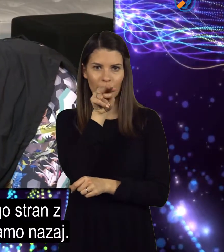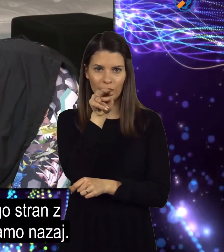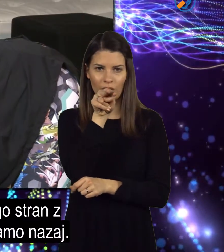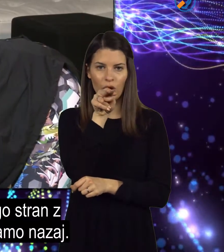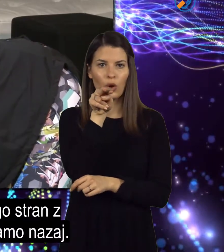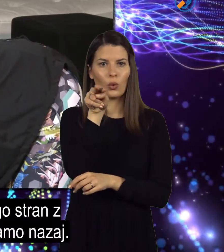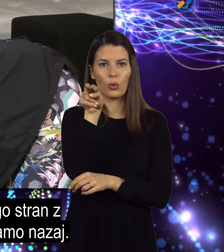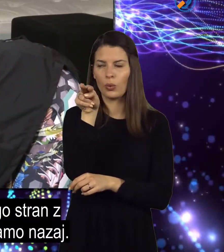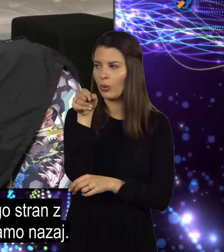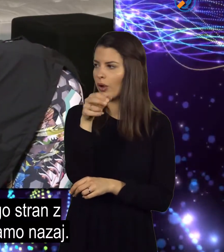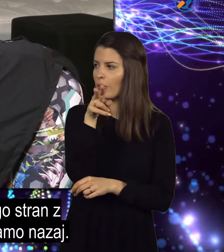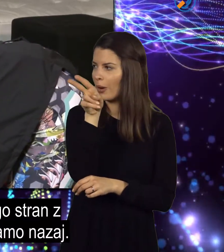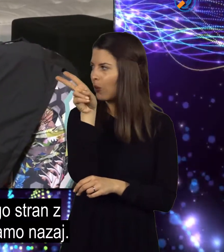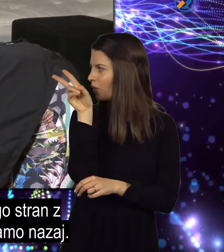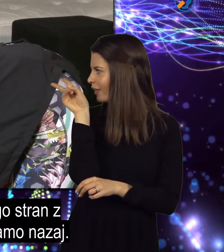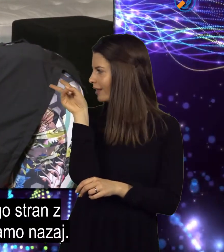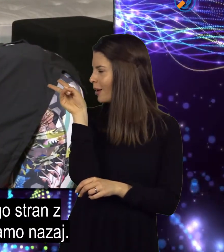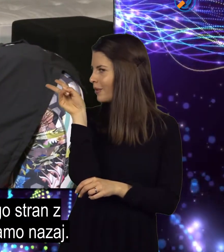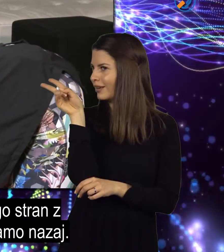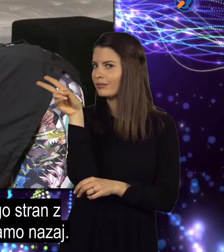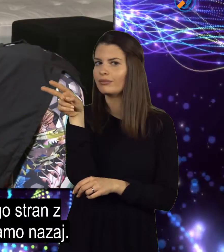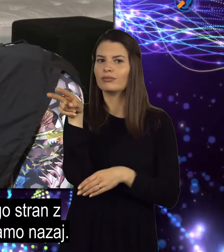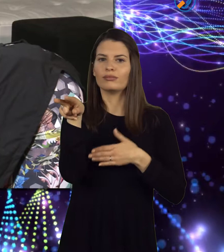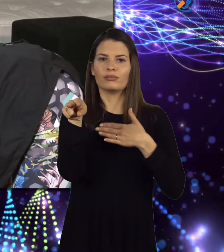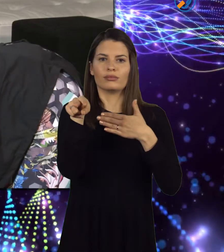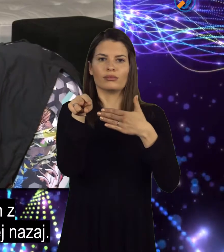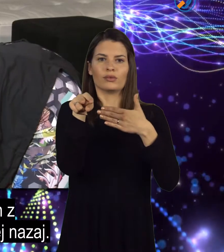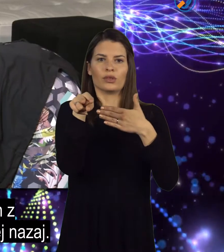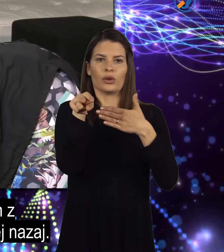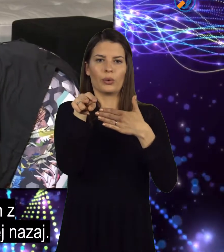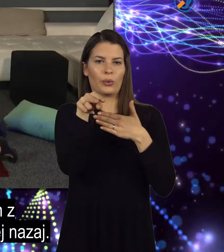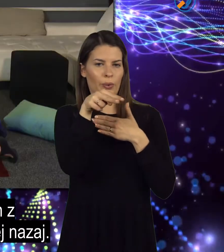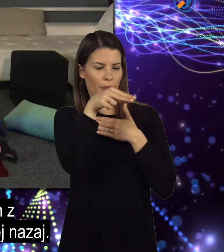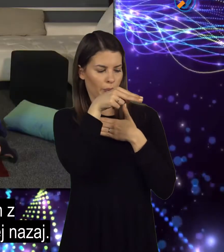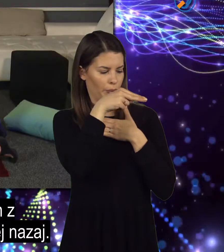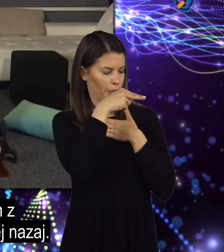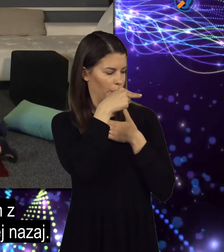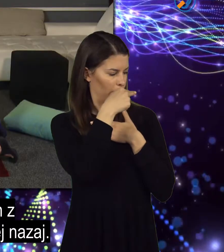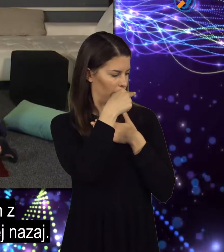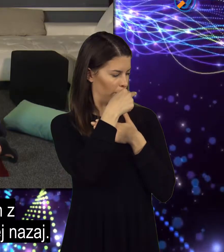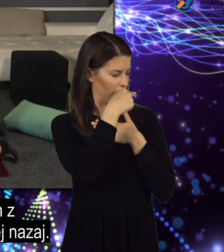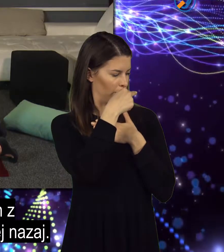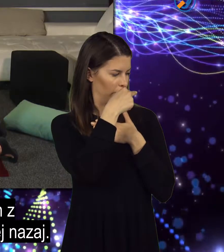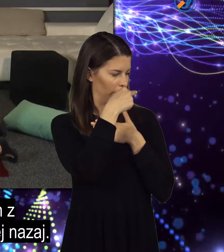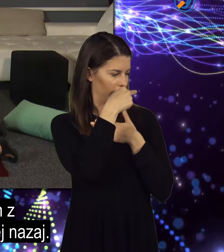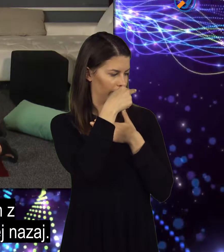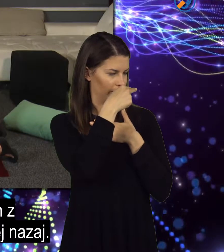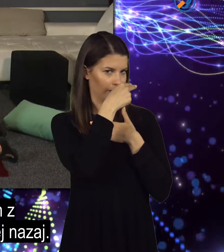in gremo v drugo stran z izdihom. Pogledamo nazaj in vdih. In z